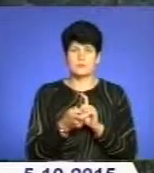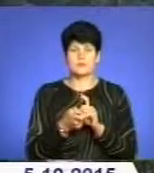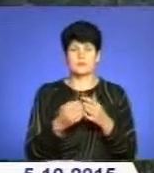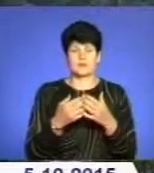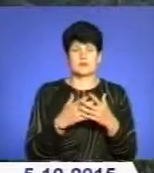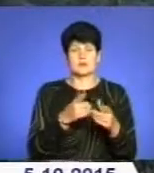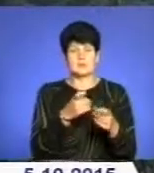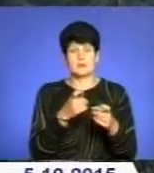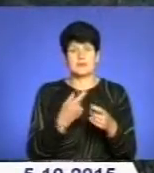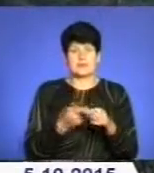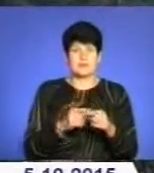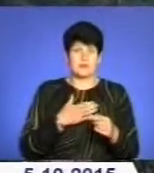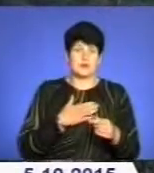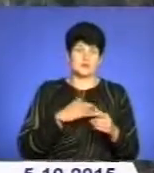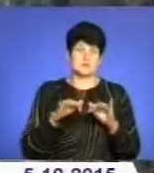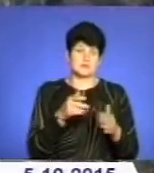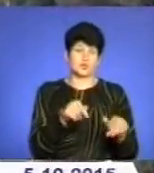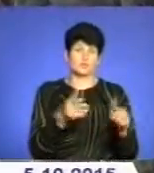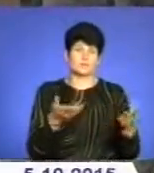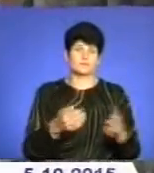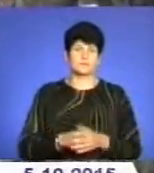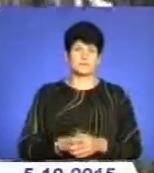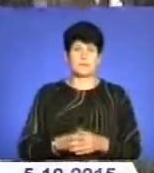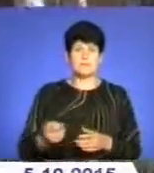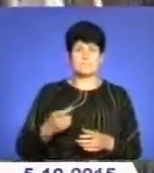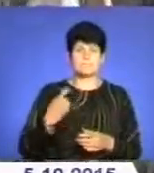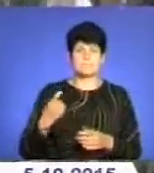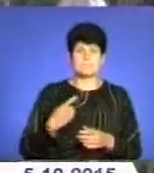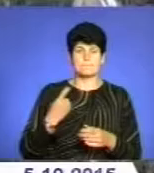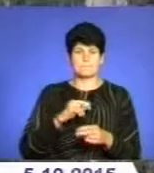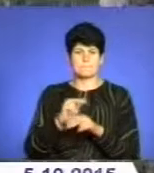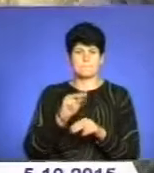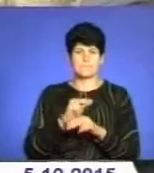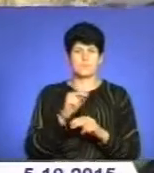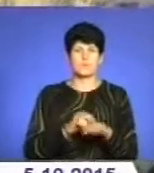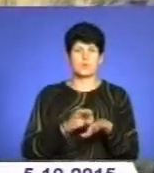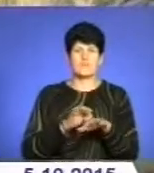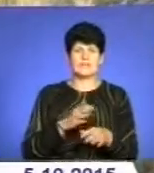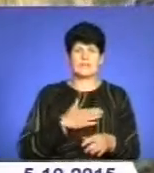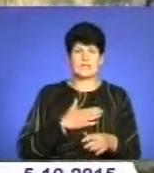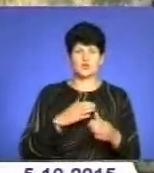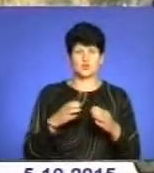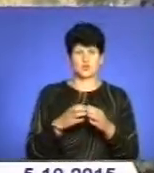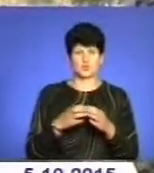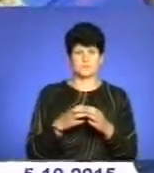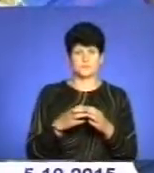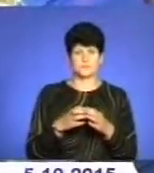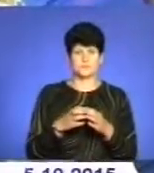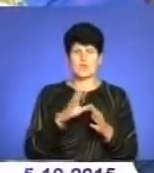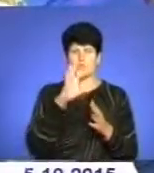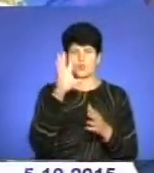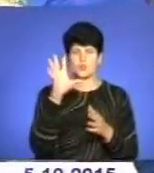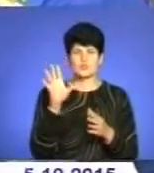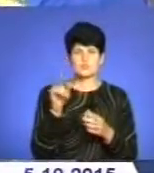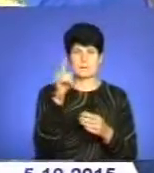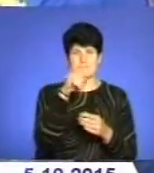наша місія тут. Майстер-клас із влучної стрільби провели і для нашої знімальної групи. Усі мішені